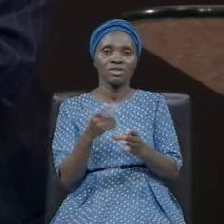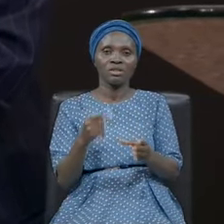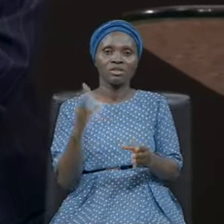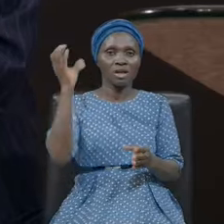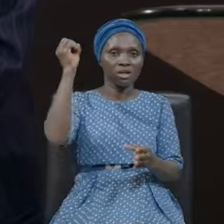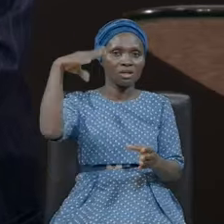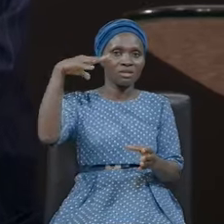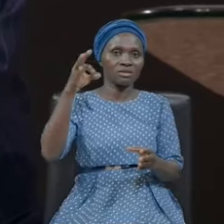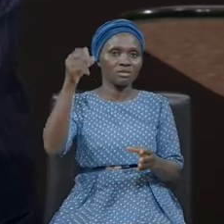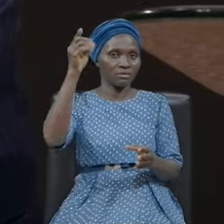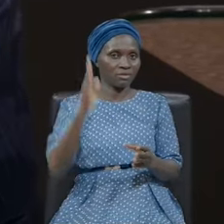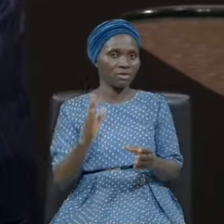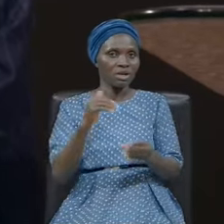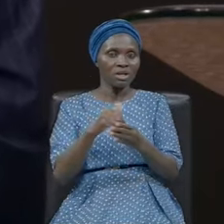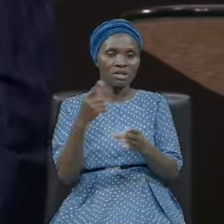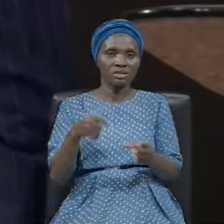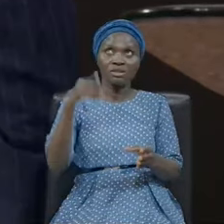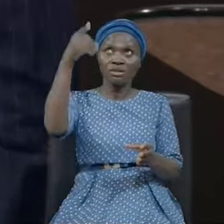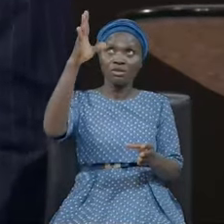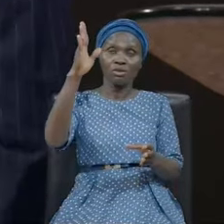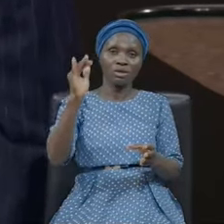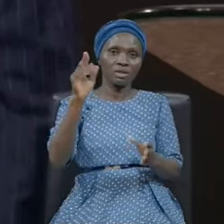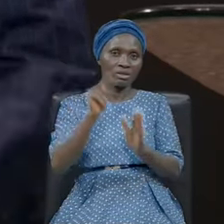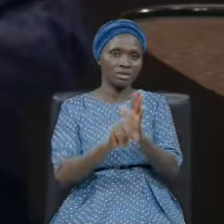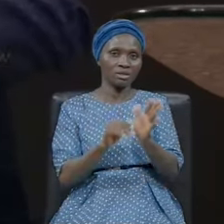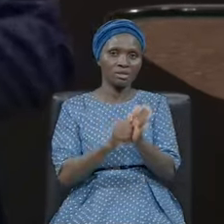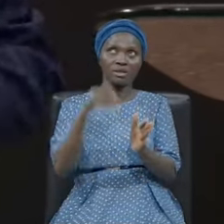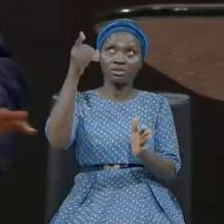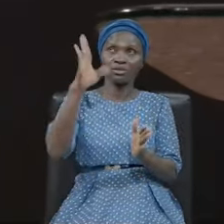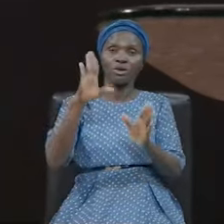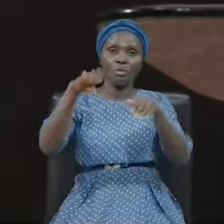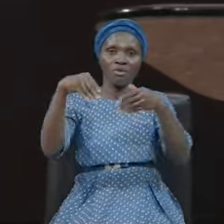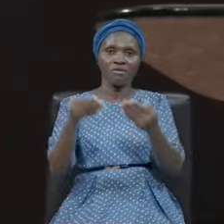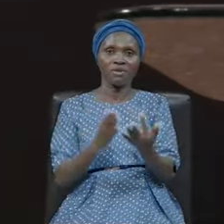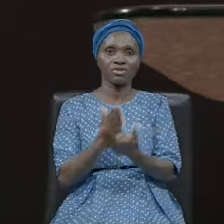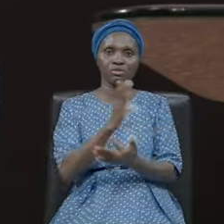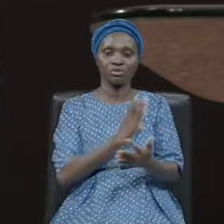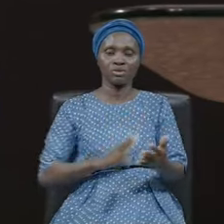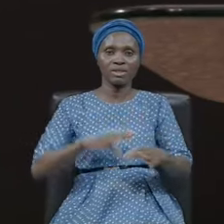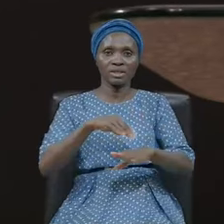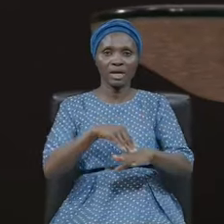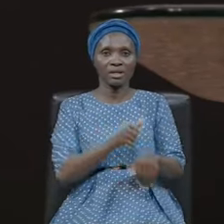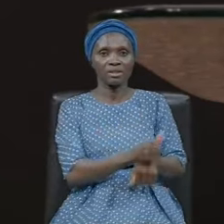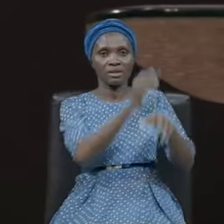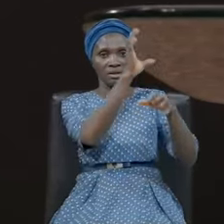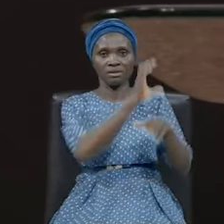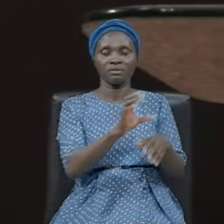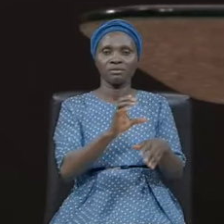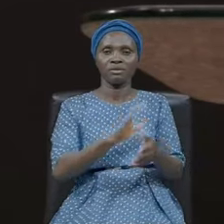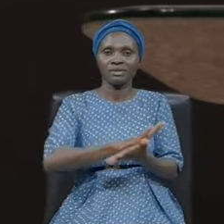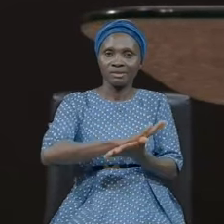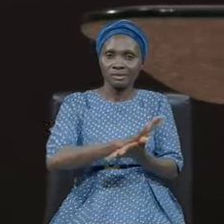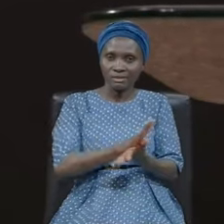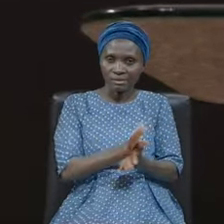Dieu, dans la piété que Dieu a pourvue à travers Christ au calvaire. La grâce outragée par la